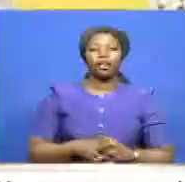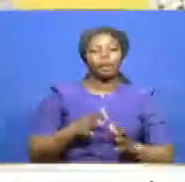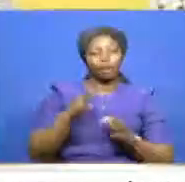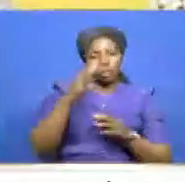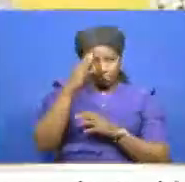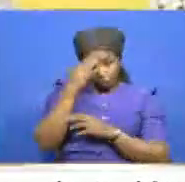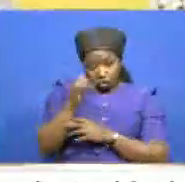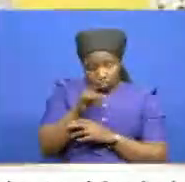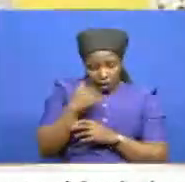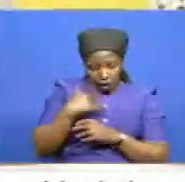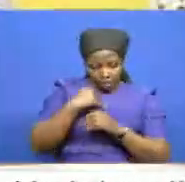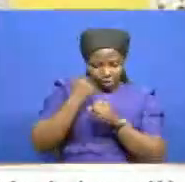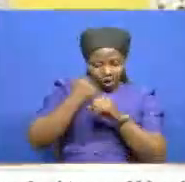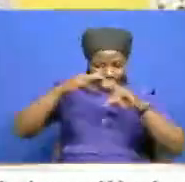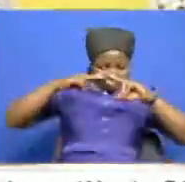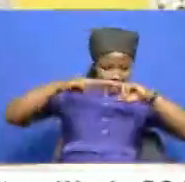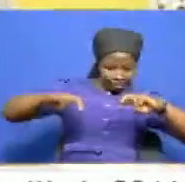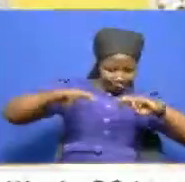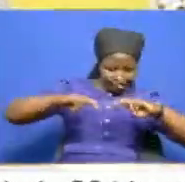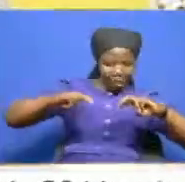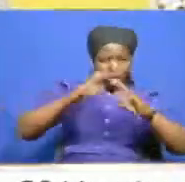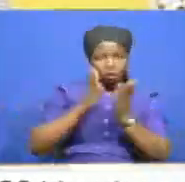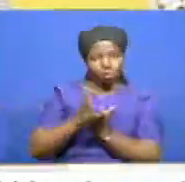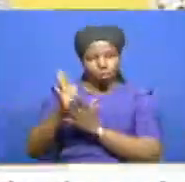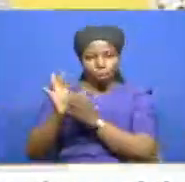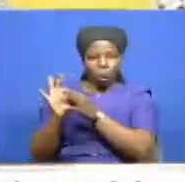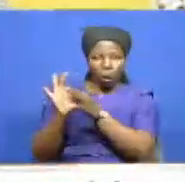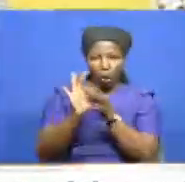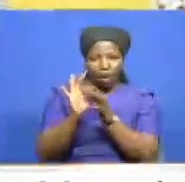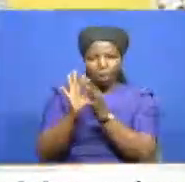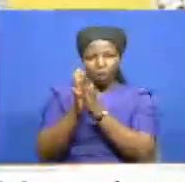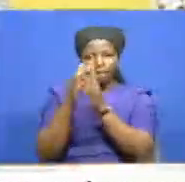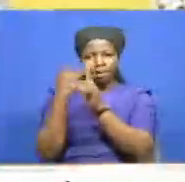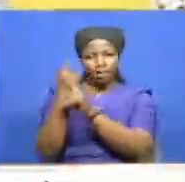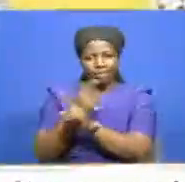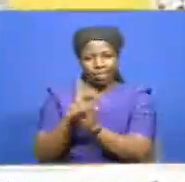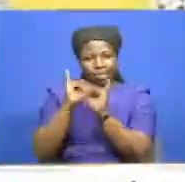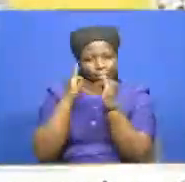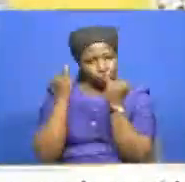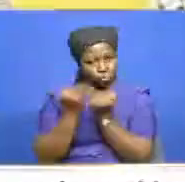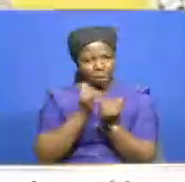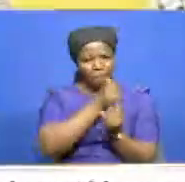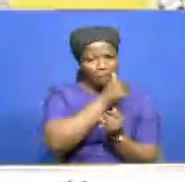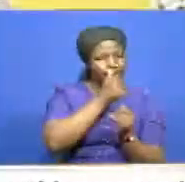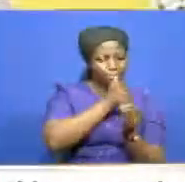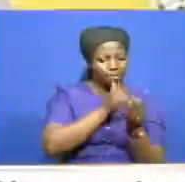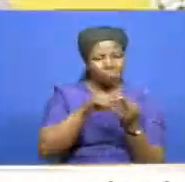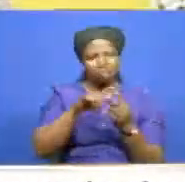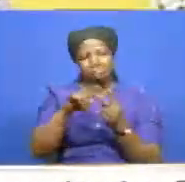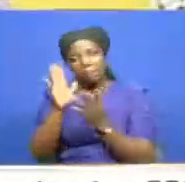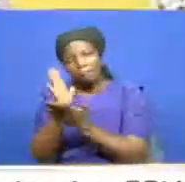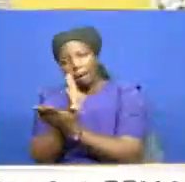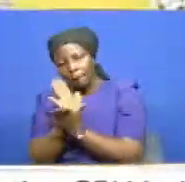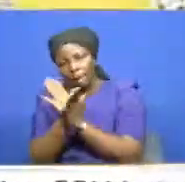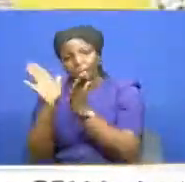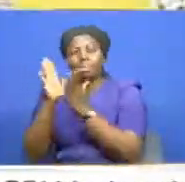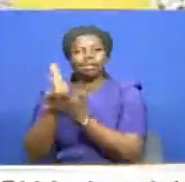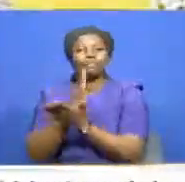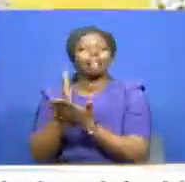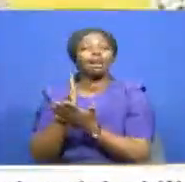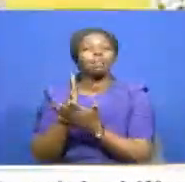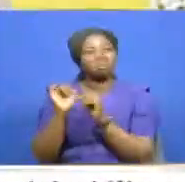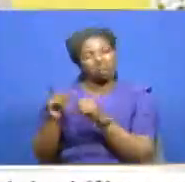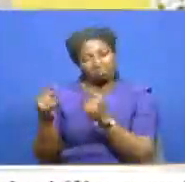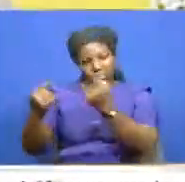research through collaborations of institution na even private sector and public sector, unaweza kuja kwetu utuambie ile mambo ya